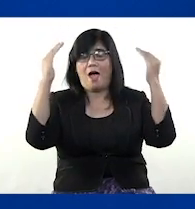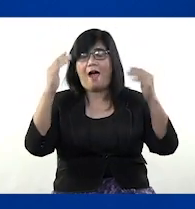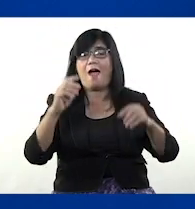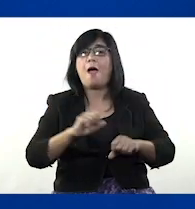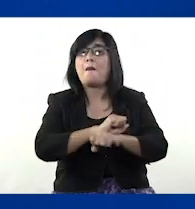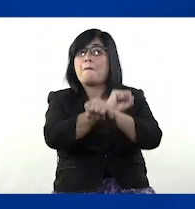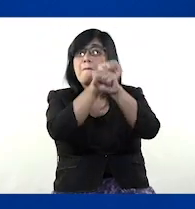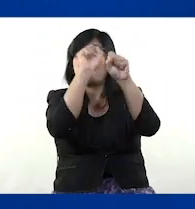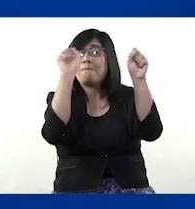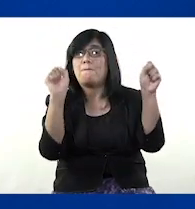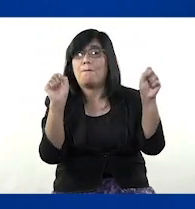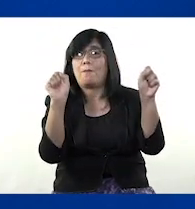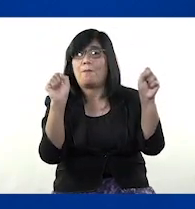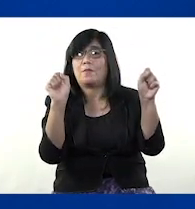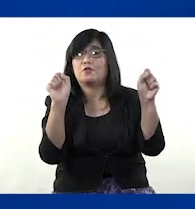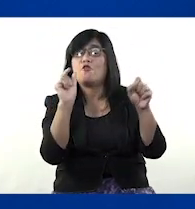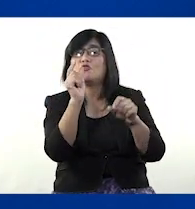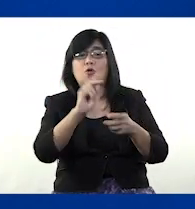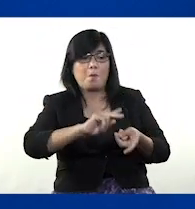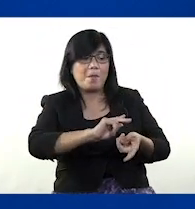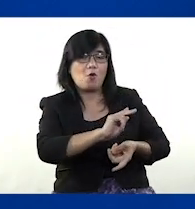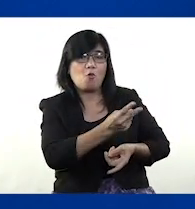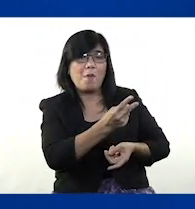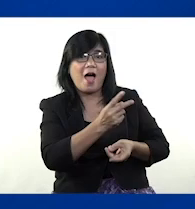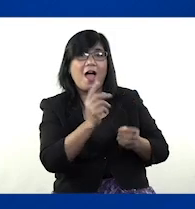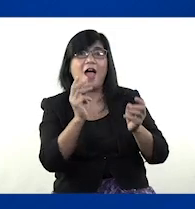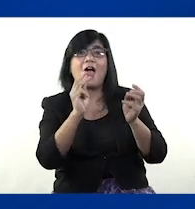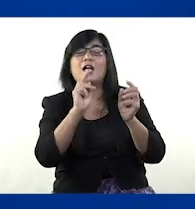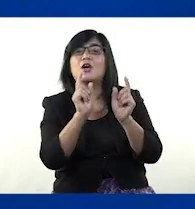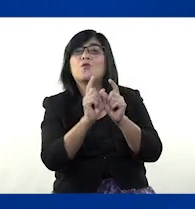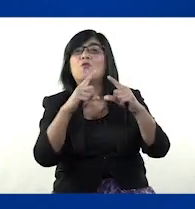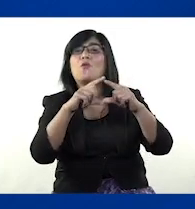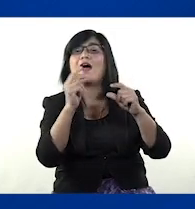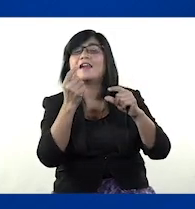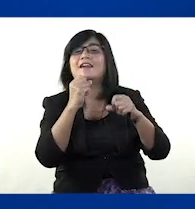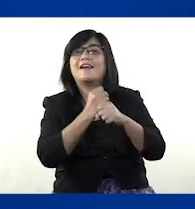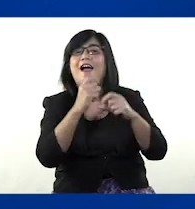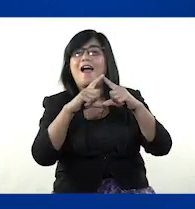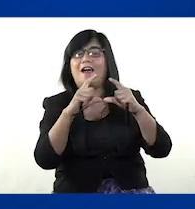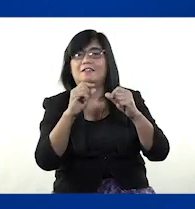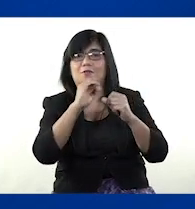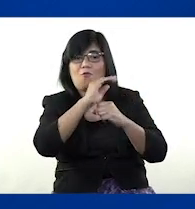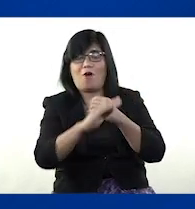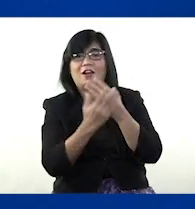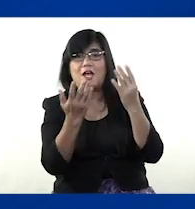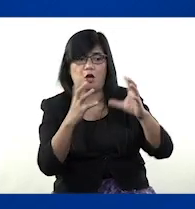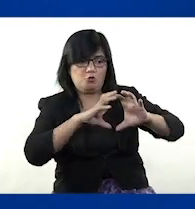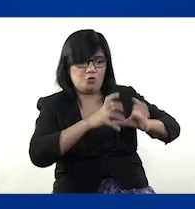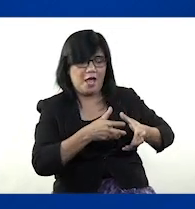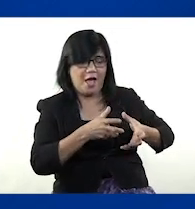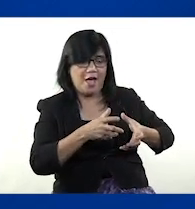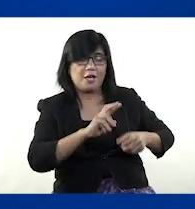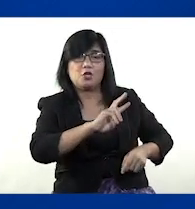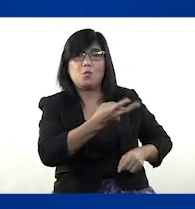situationship Hai mau ajak Kewargaan kita warga negara dunia menjadi